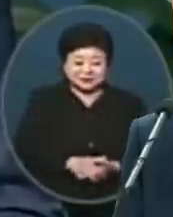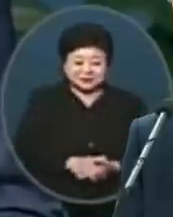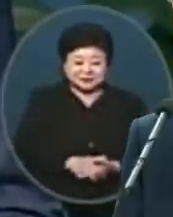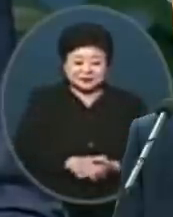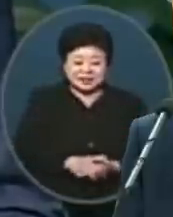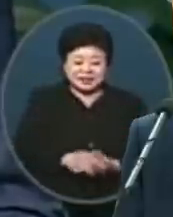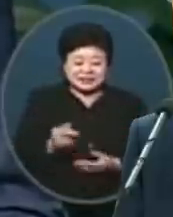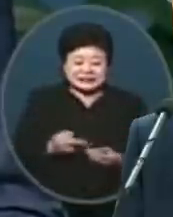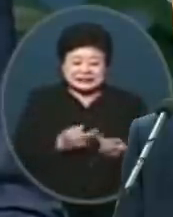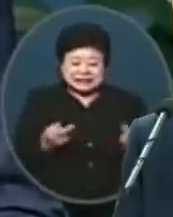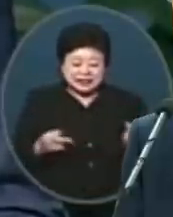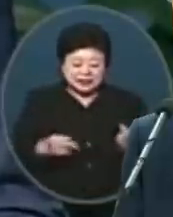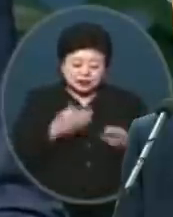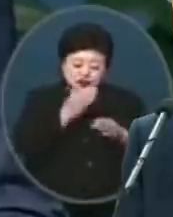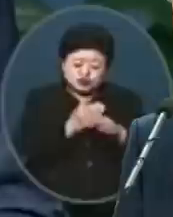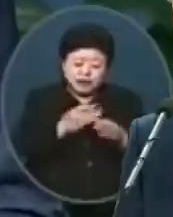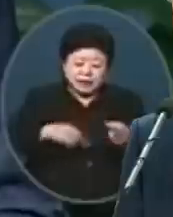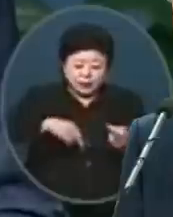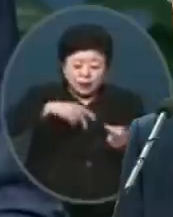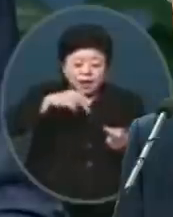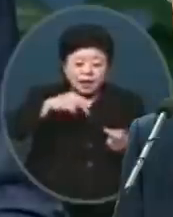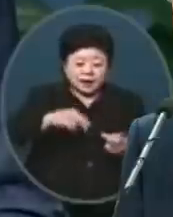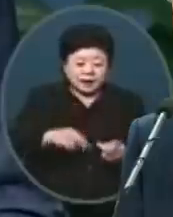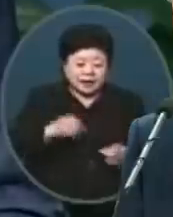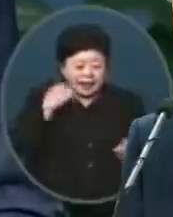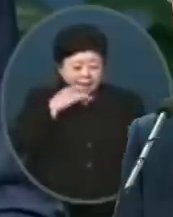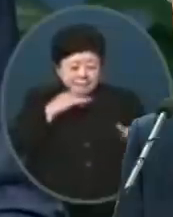중턱에 올라가면 부산 앞바다